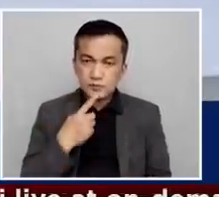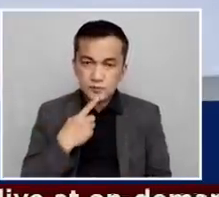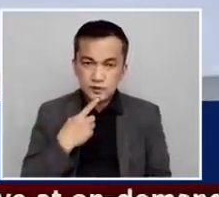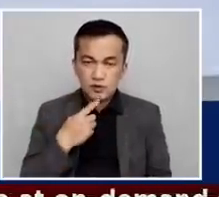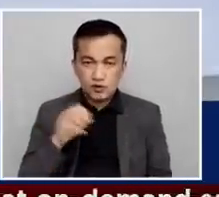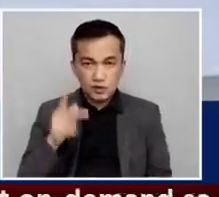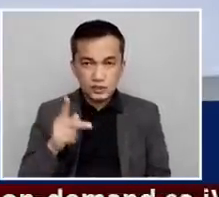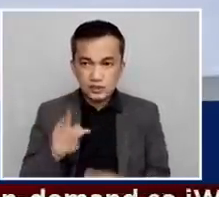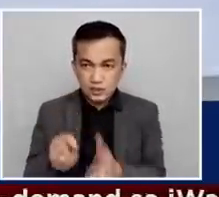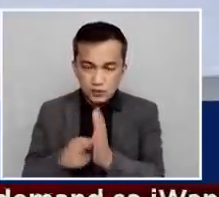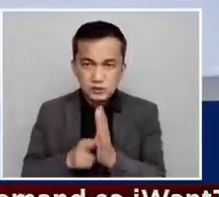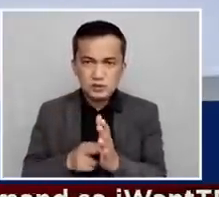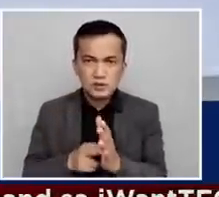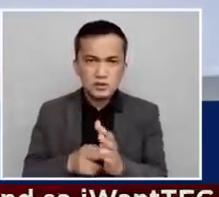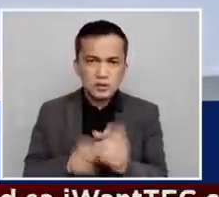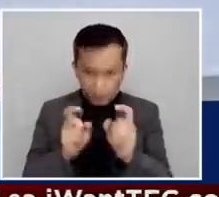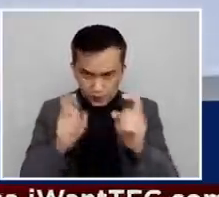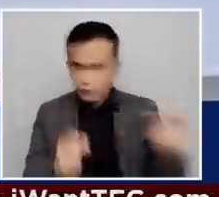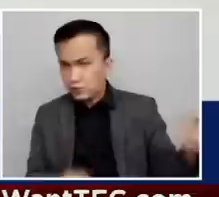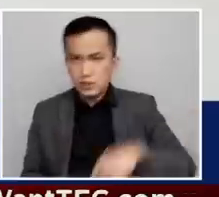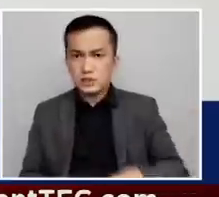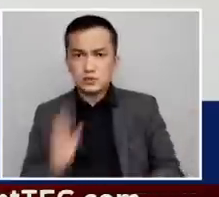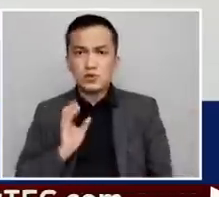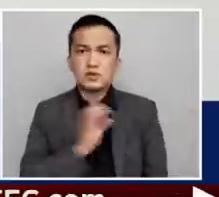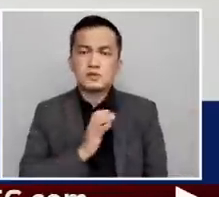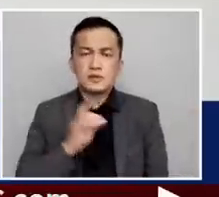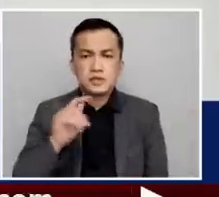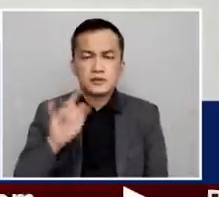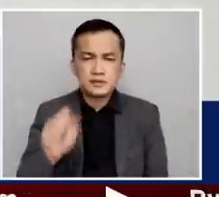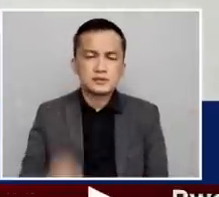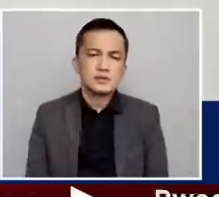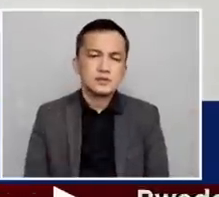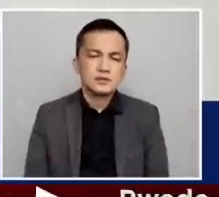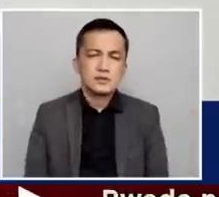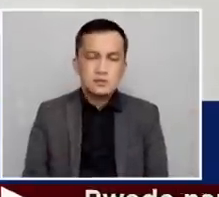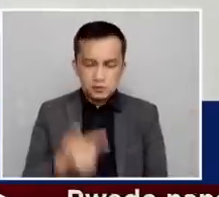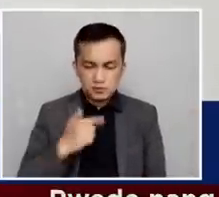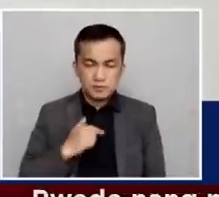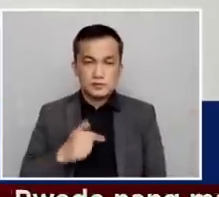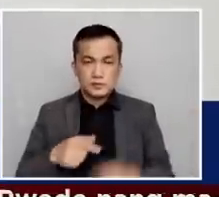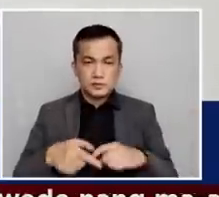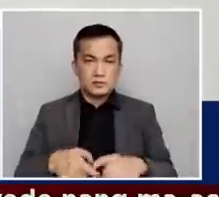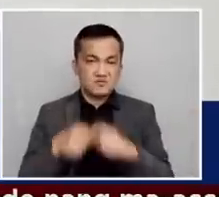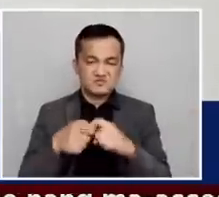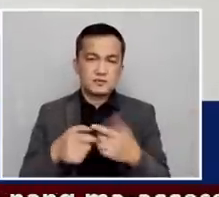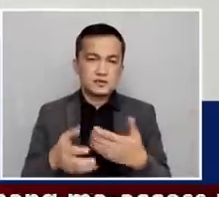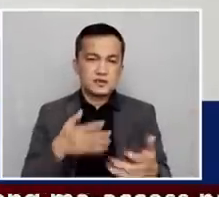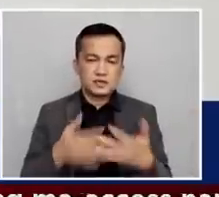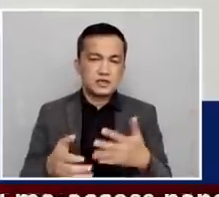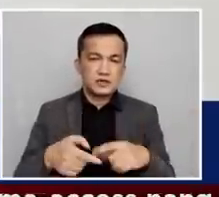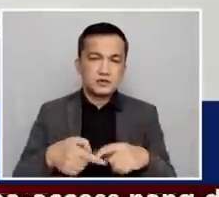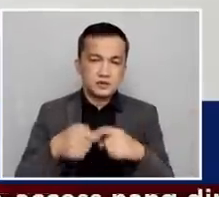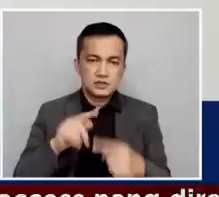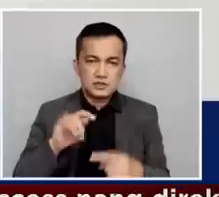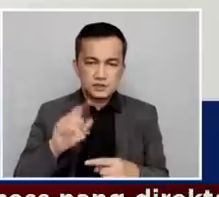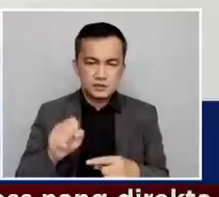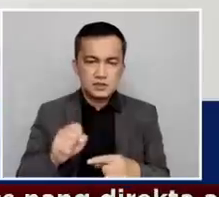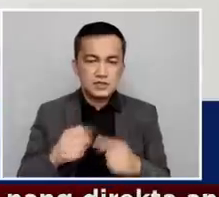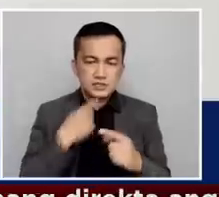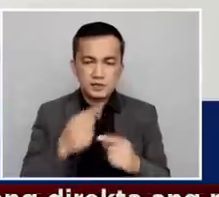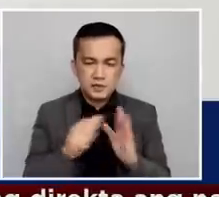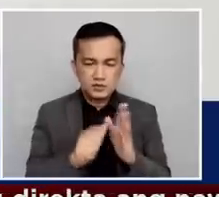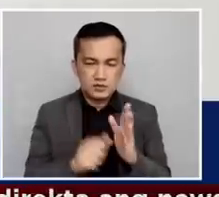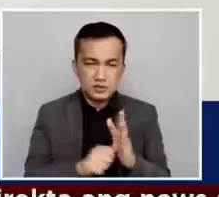ninyo, pupukagad si Congressman Teves. Kahit naman suspendido si Teves, sinabi ni Topacio na mananatiling bukas ang opisina